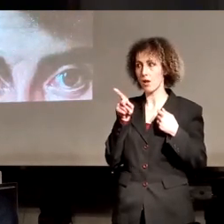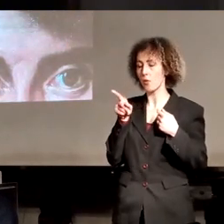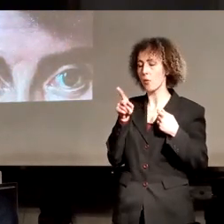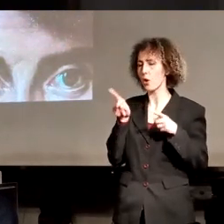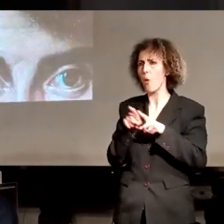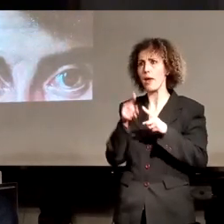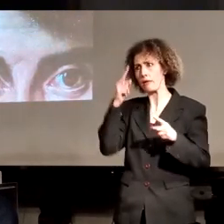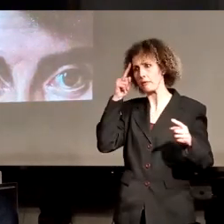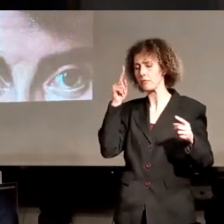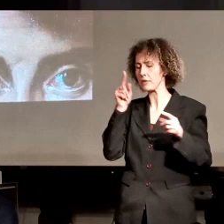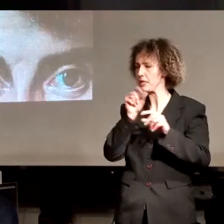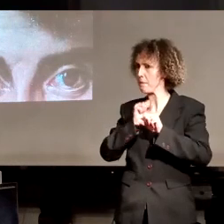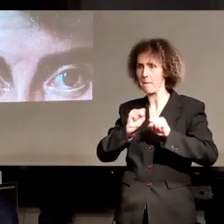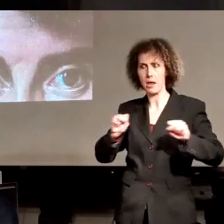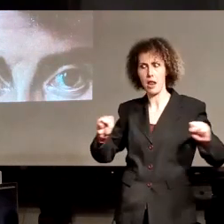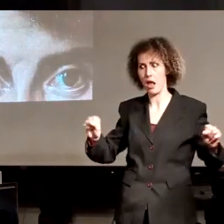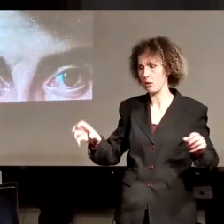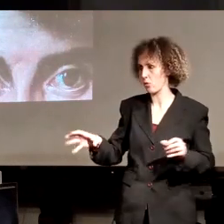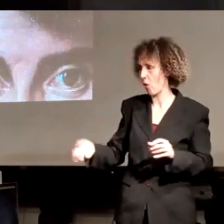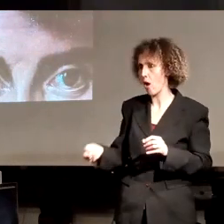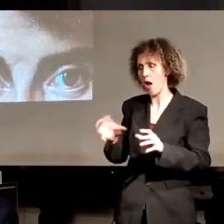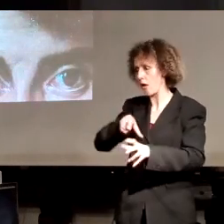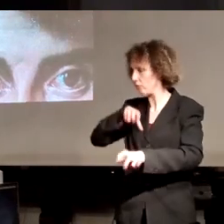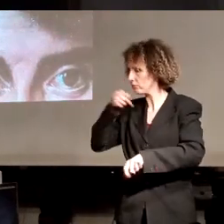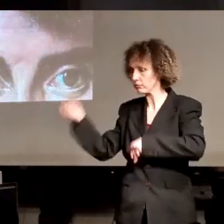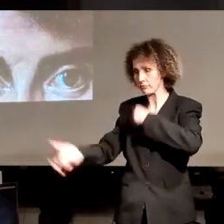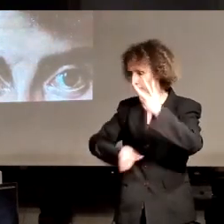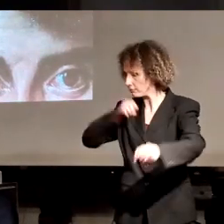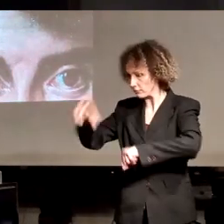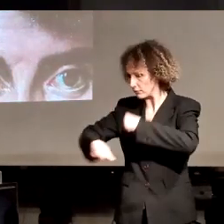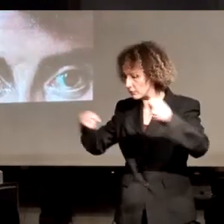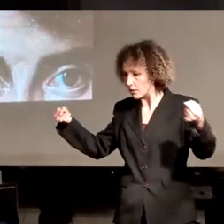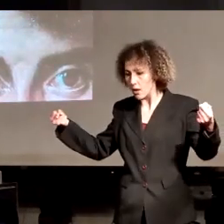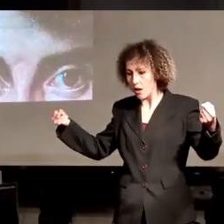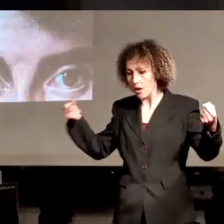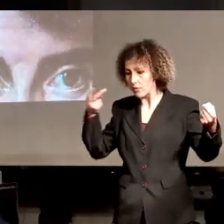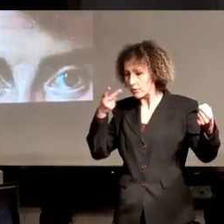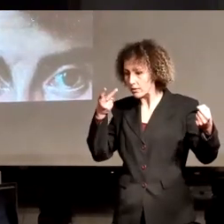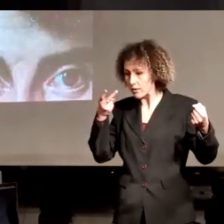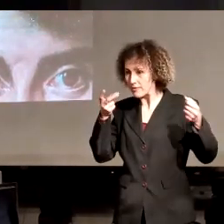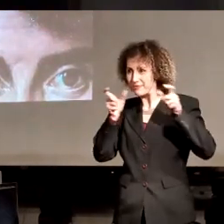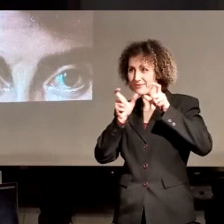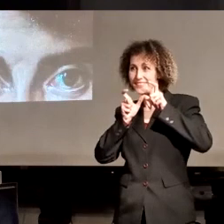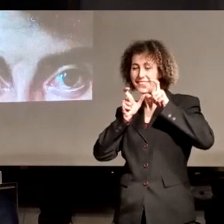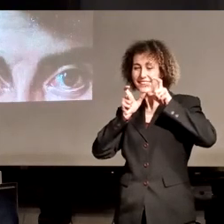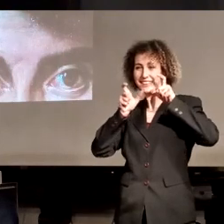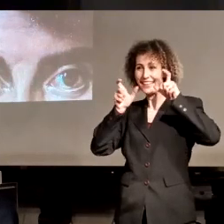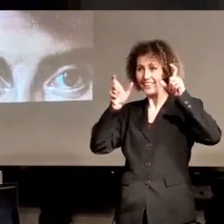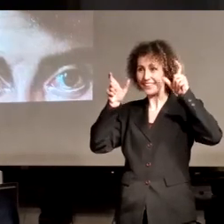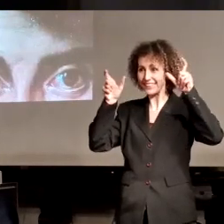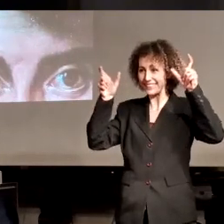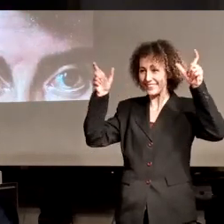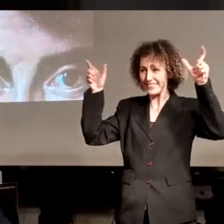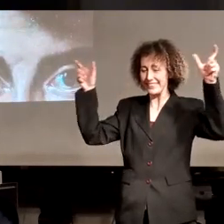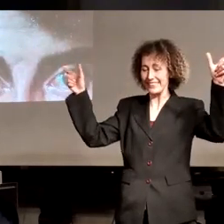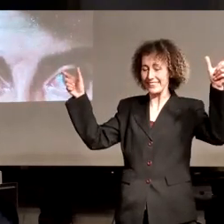disperazione lacerò l'involucro alla vista del contenuto emise un mito di immenso sollievo ma talmente acuto